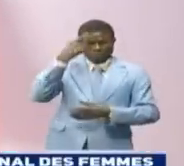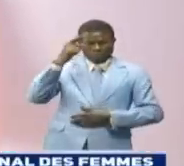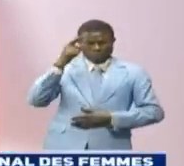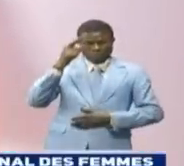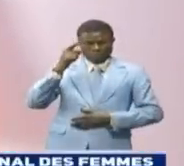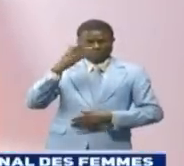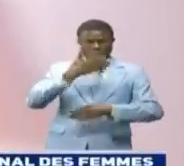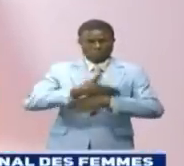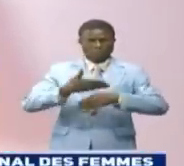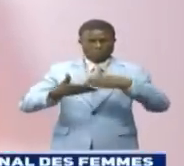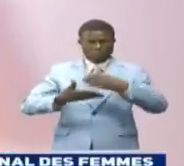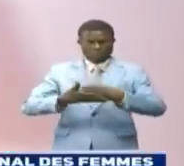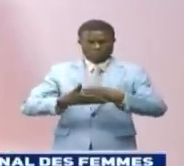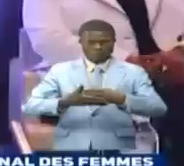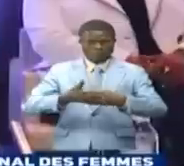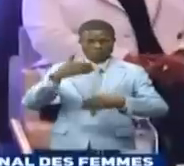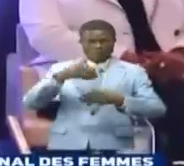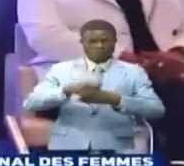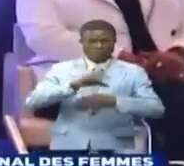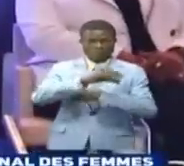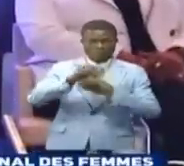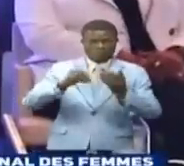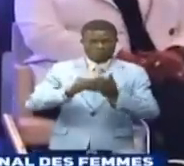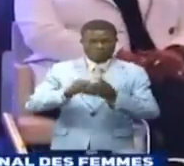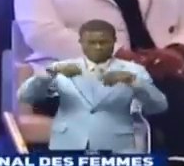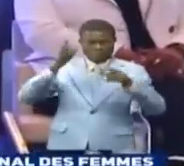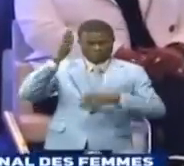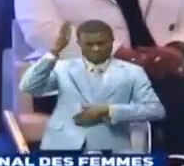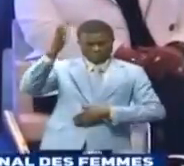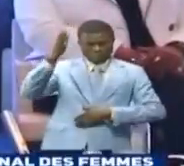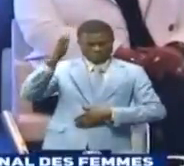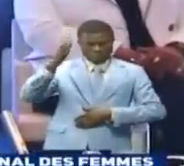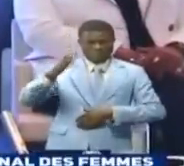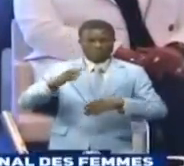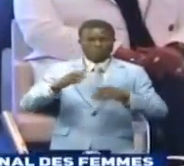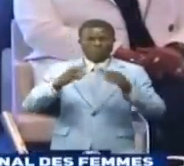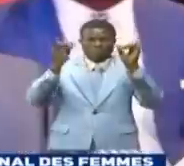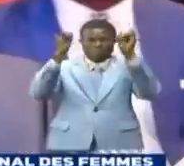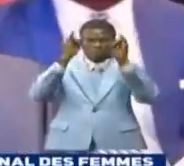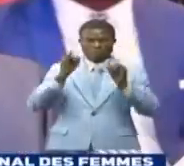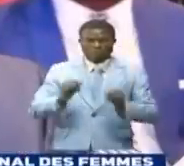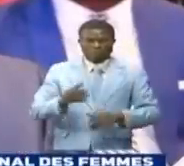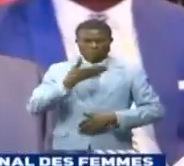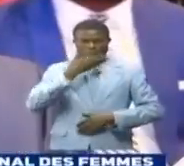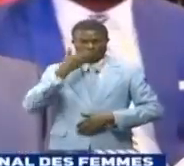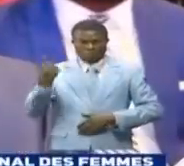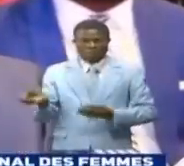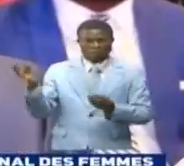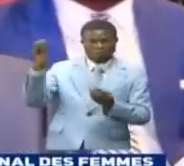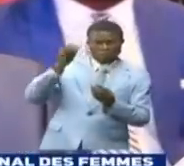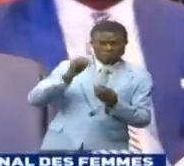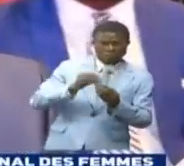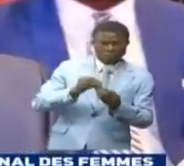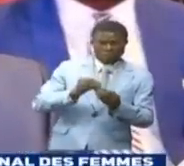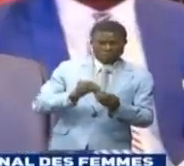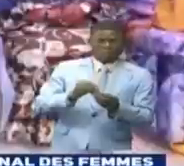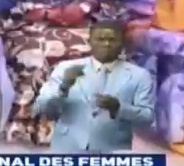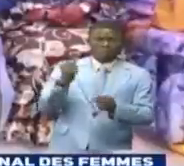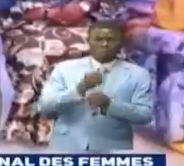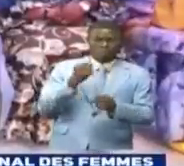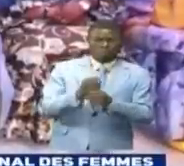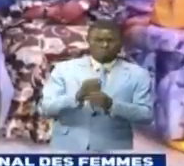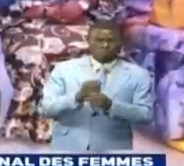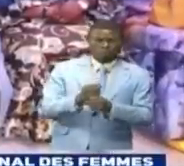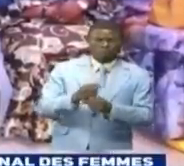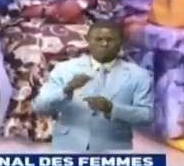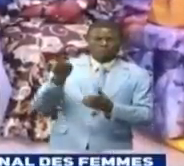de construire dans les années qui viennent des infrastructures numériques afin d'une augmentation du taux de couverture et de